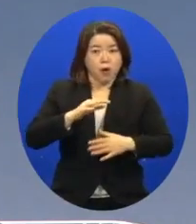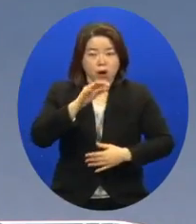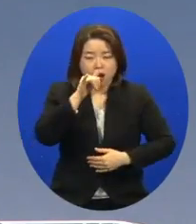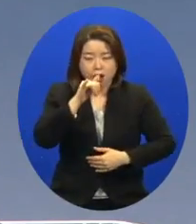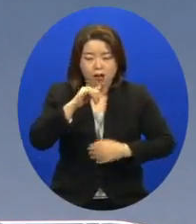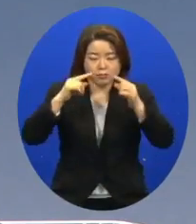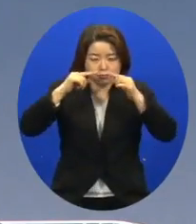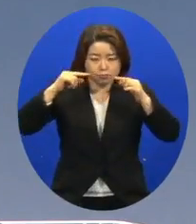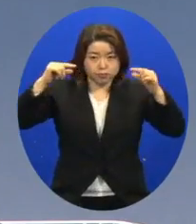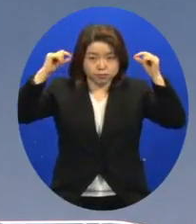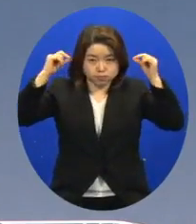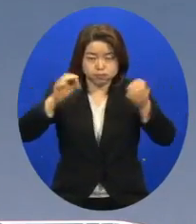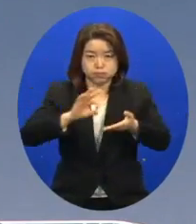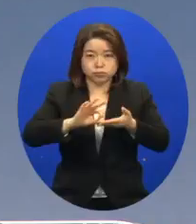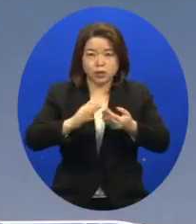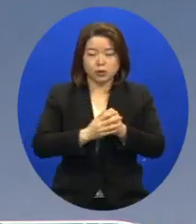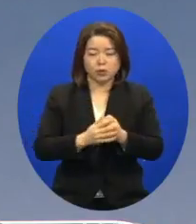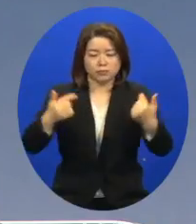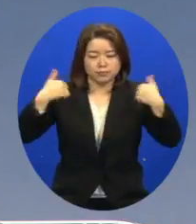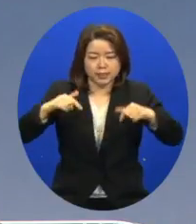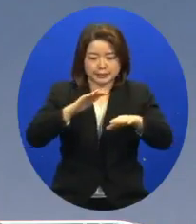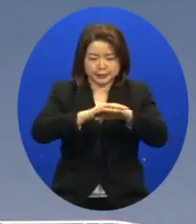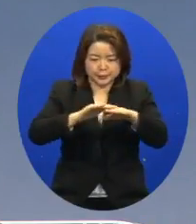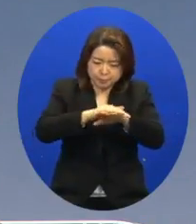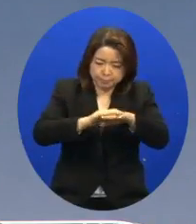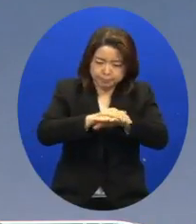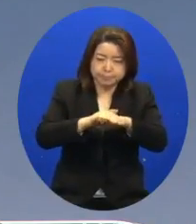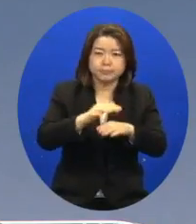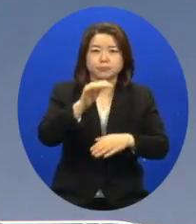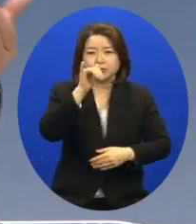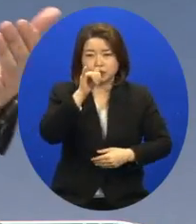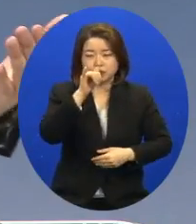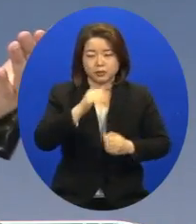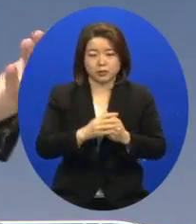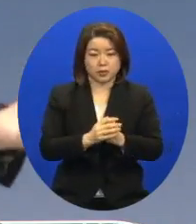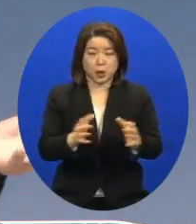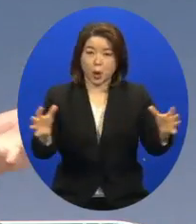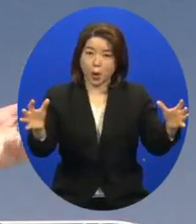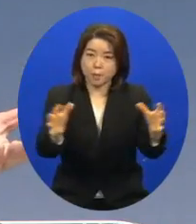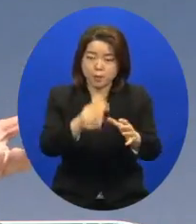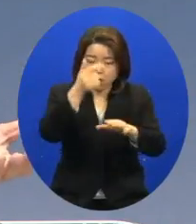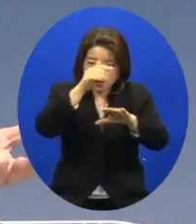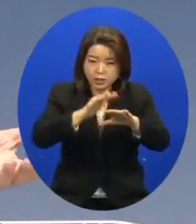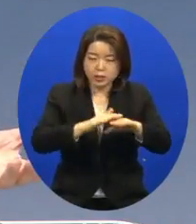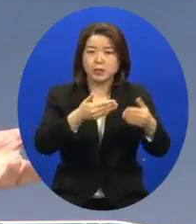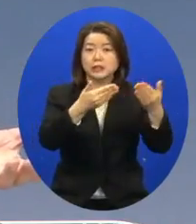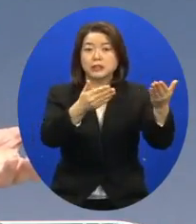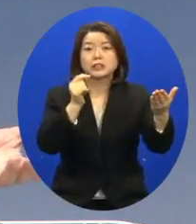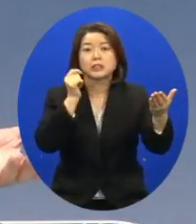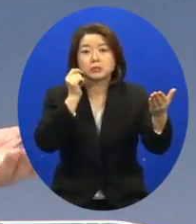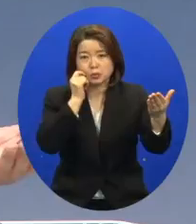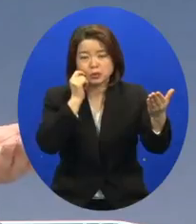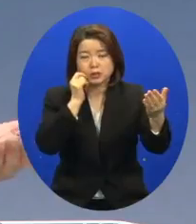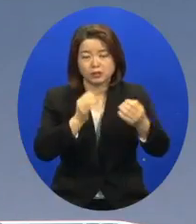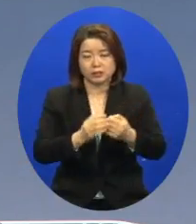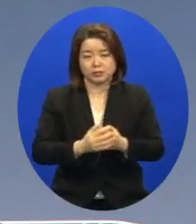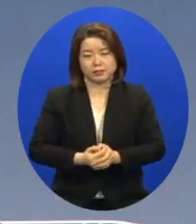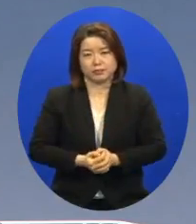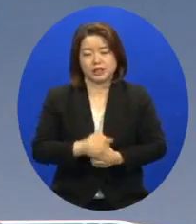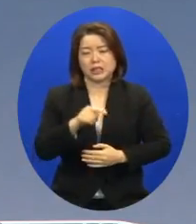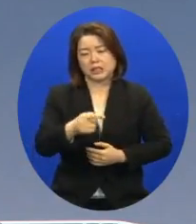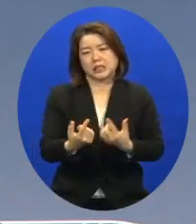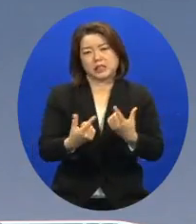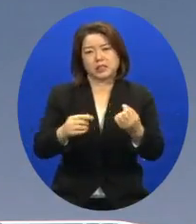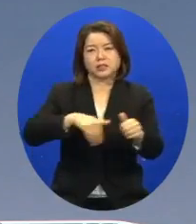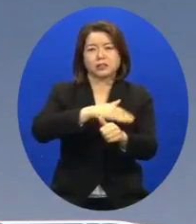마스크를 쓰고 항상 손을 씻고 그리고 모여서 이렇게 일베도 드리지 못하는 이런